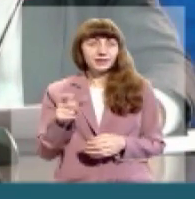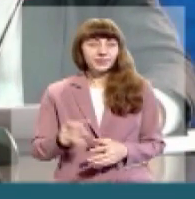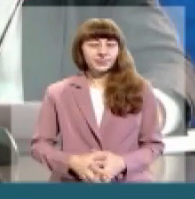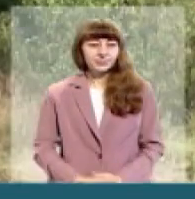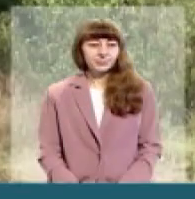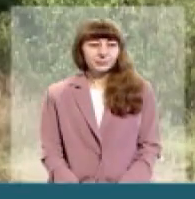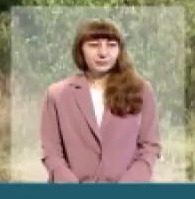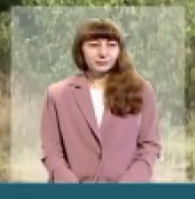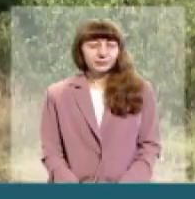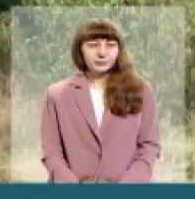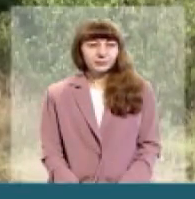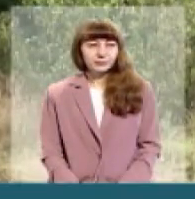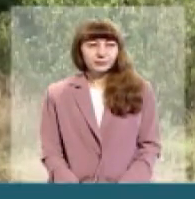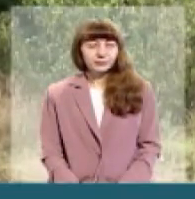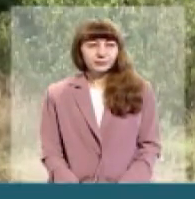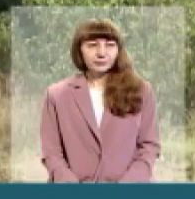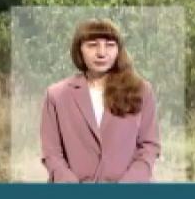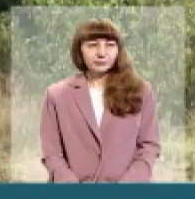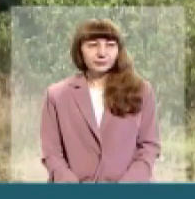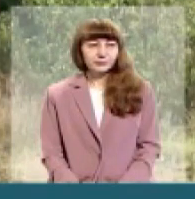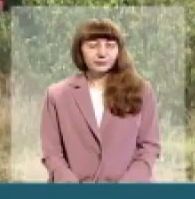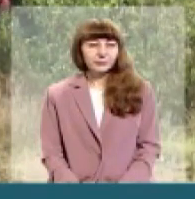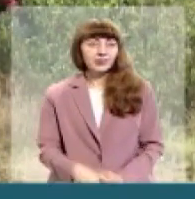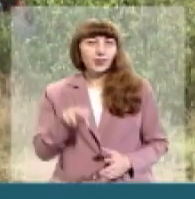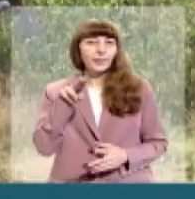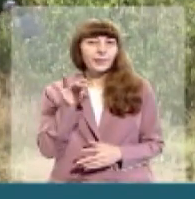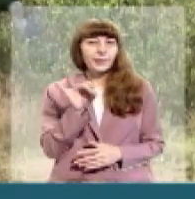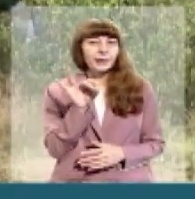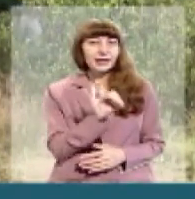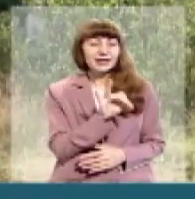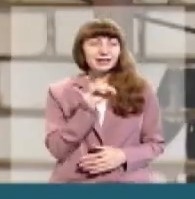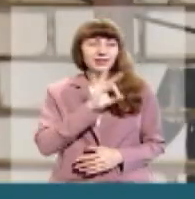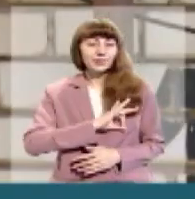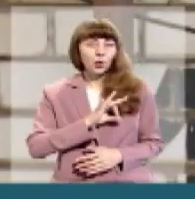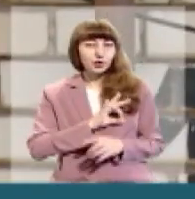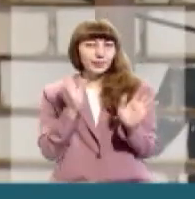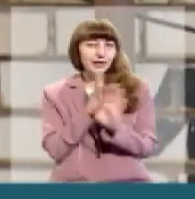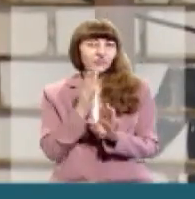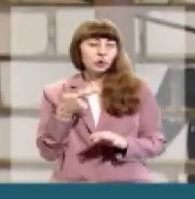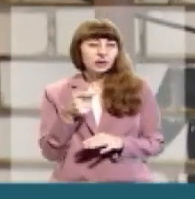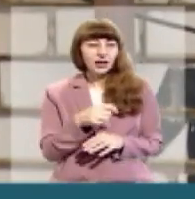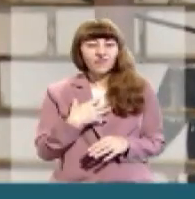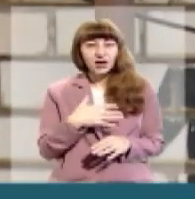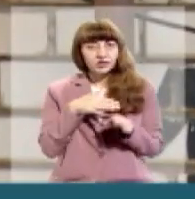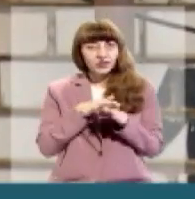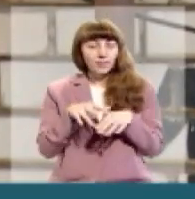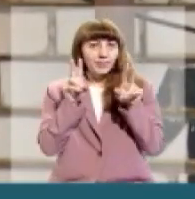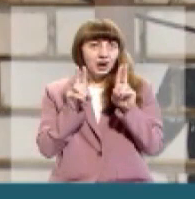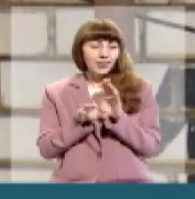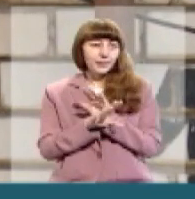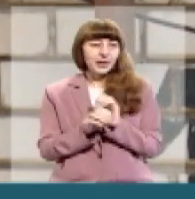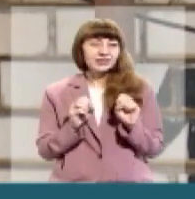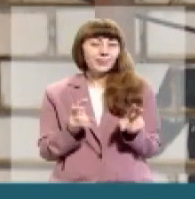керек қажетті. Табиғи газды пайдалану кезінде сақтық шараларын ұстану маңызды. Алайда кей жағдайларда тұтынушылар бұған мән